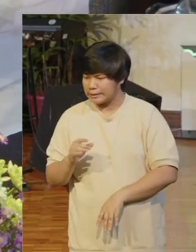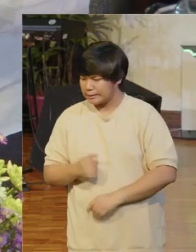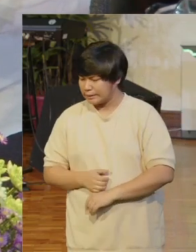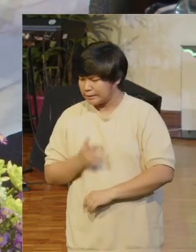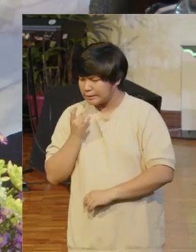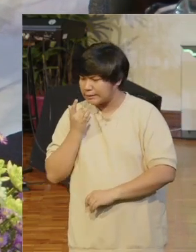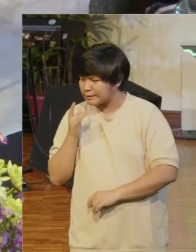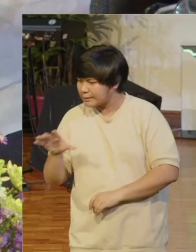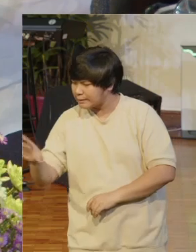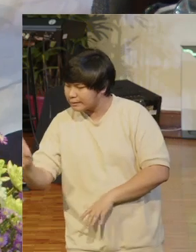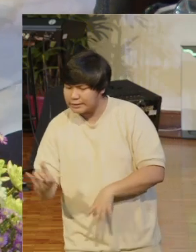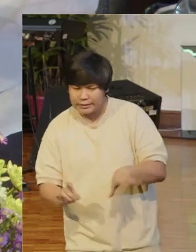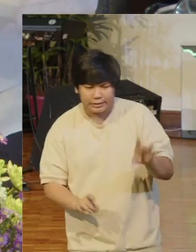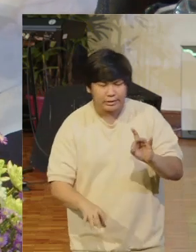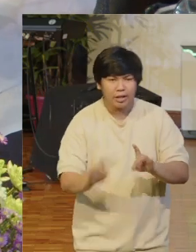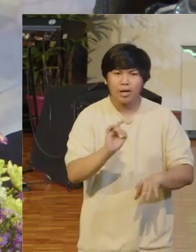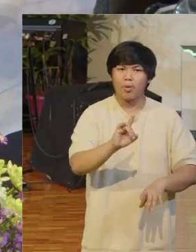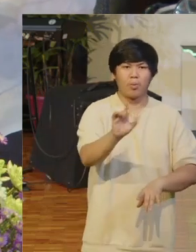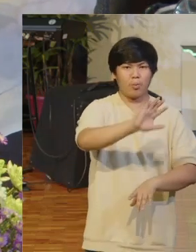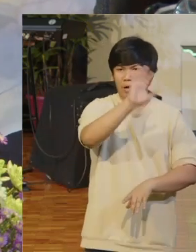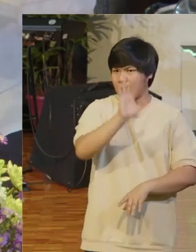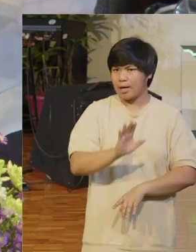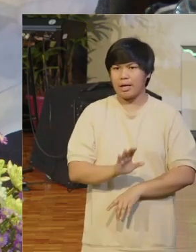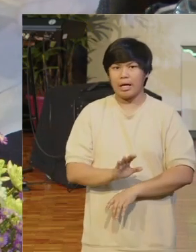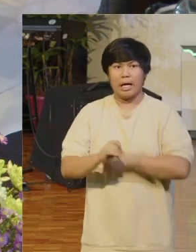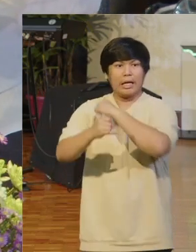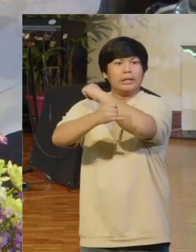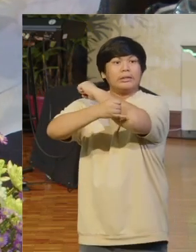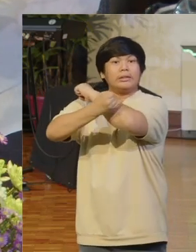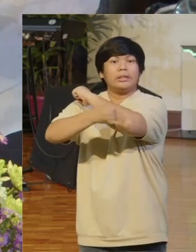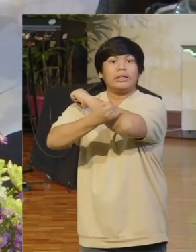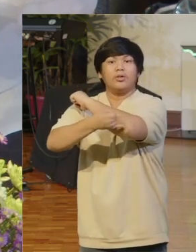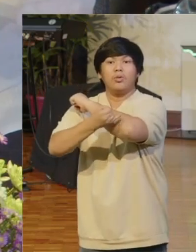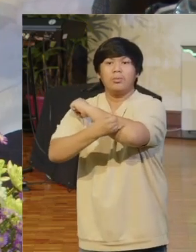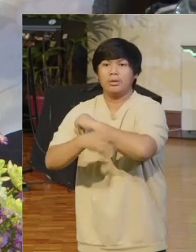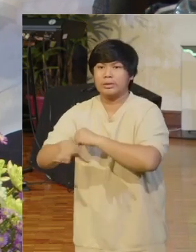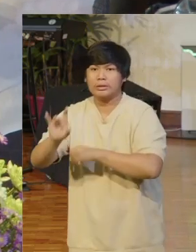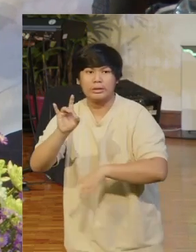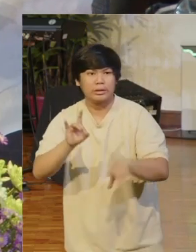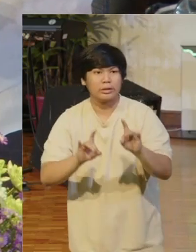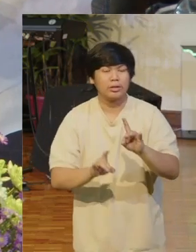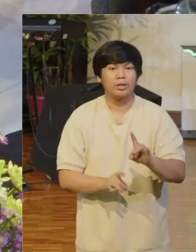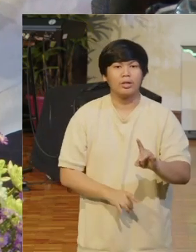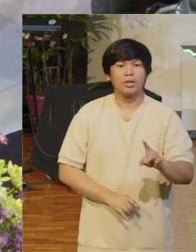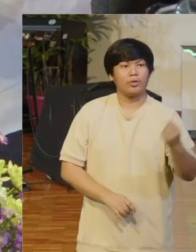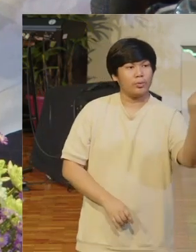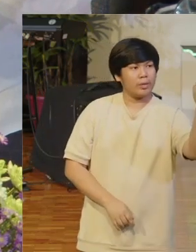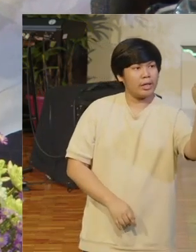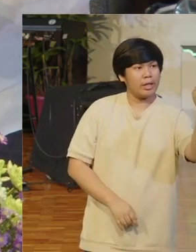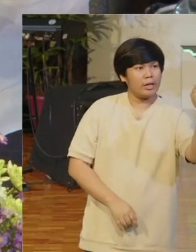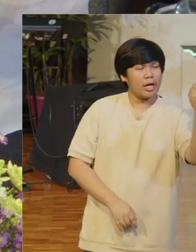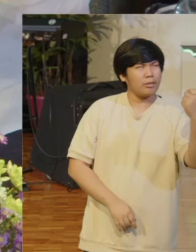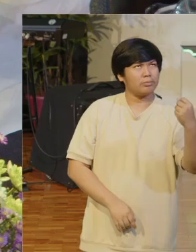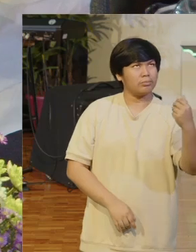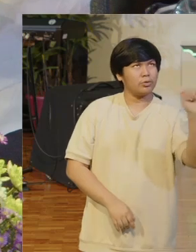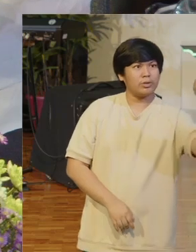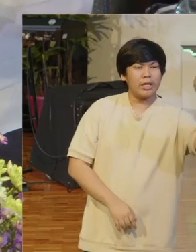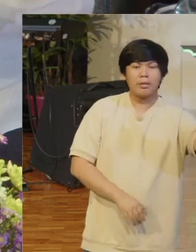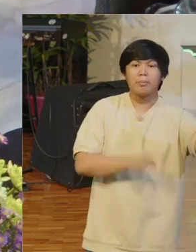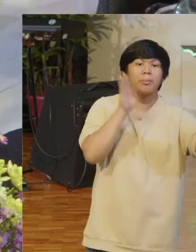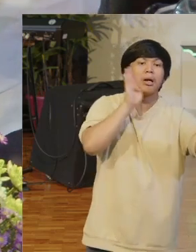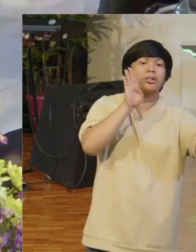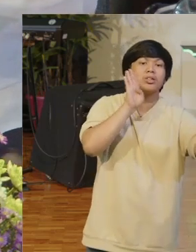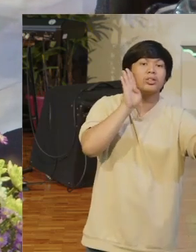favoritism. Dahil sa favoritism ni Jacob, no, nagalit yung ibang mga kapatid ni Joseph sa kanya. At